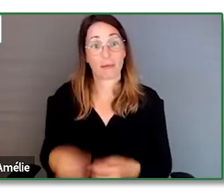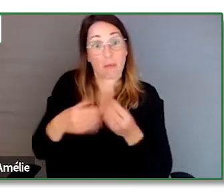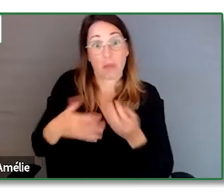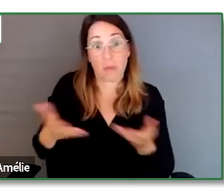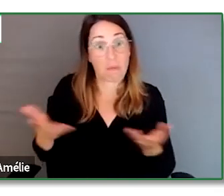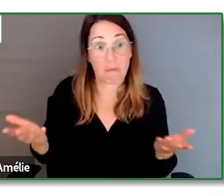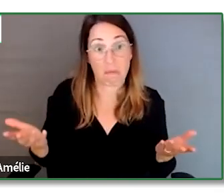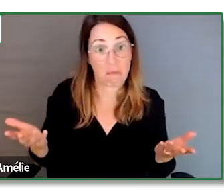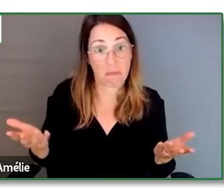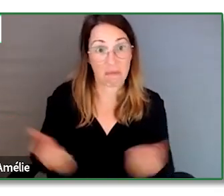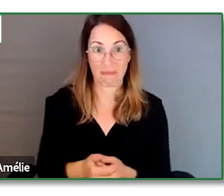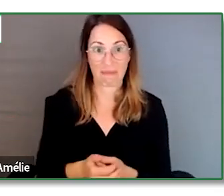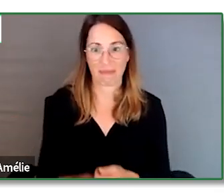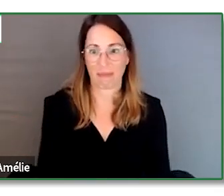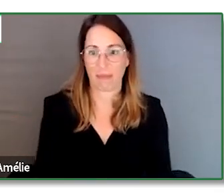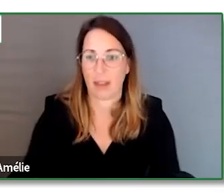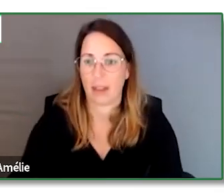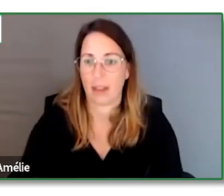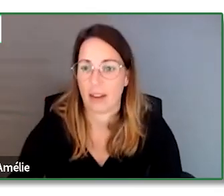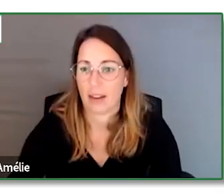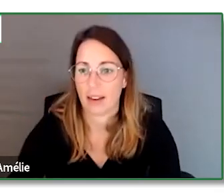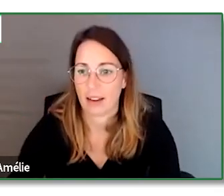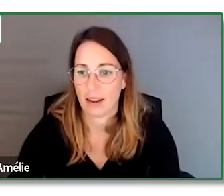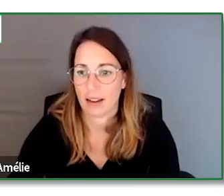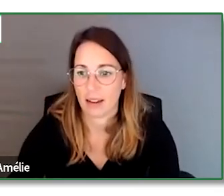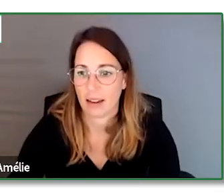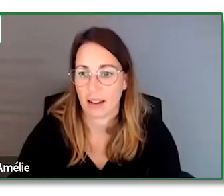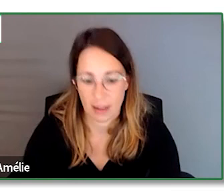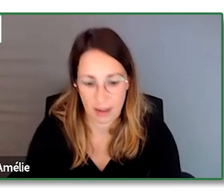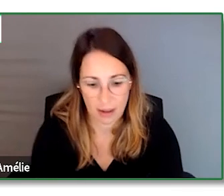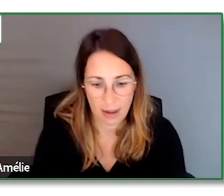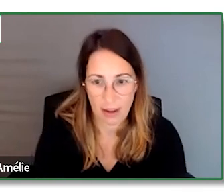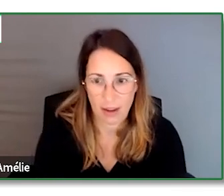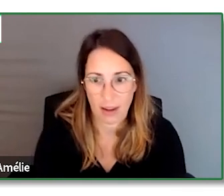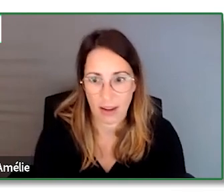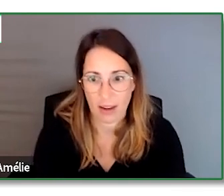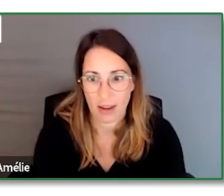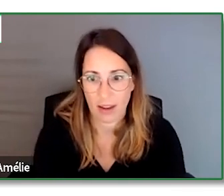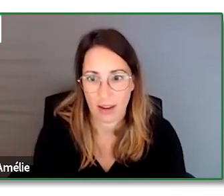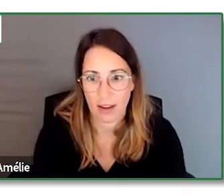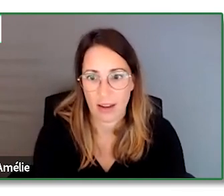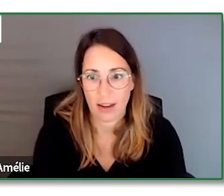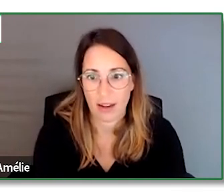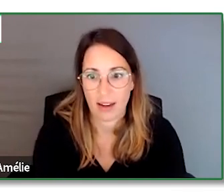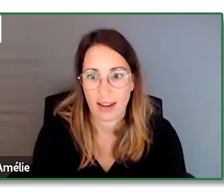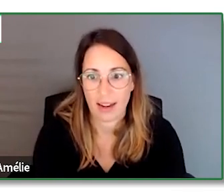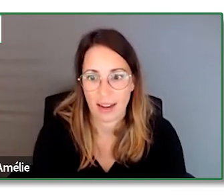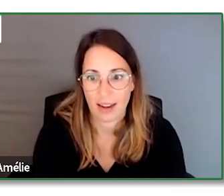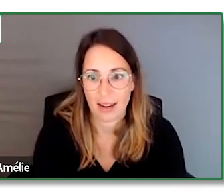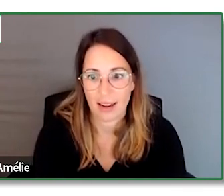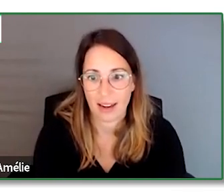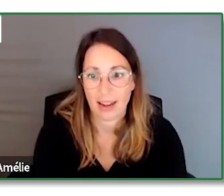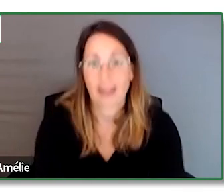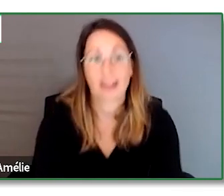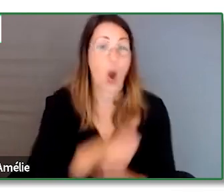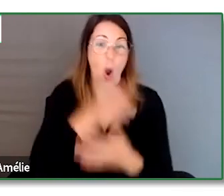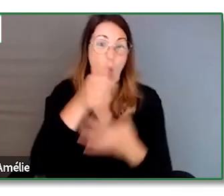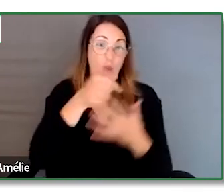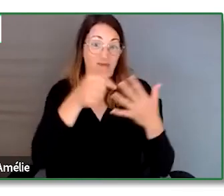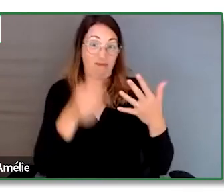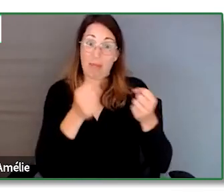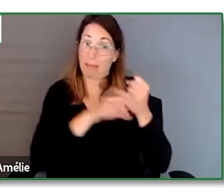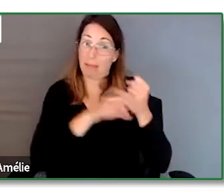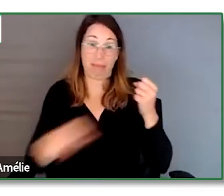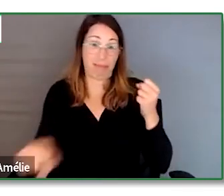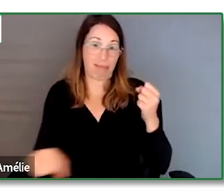Oui, merveilleux. Il y en a beaucoup d'autres. J'aurais pu encore parler pendant 10 minutes. Oui, sans aucun doute.